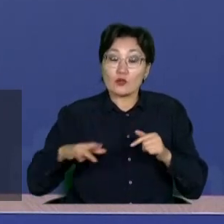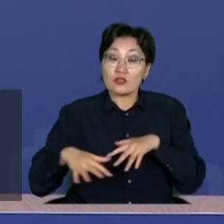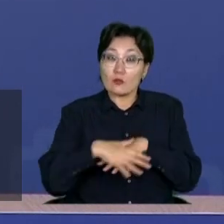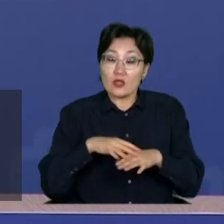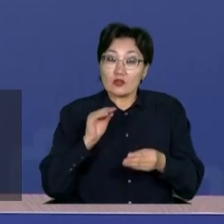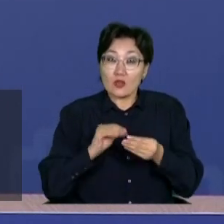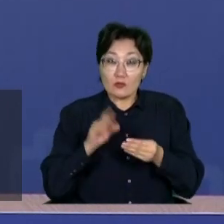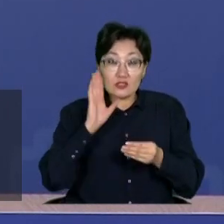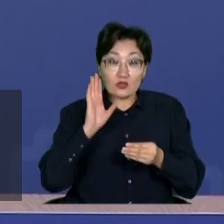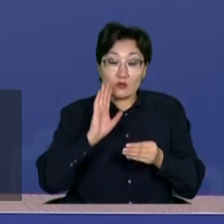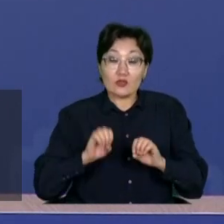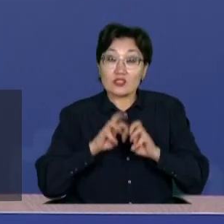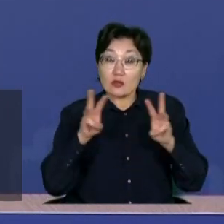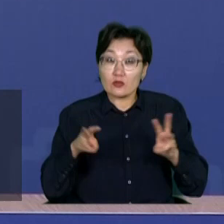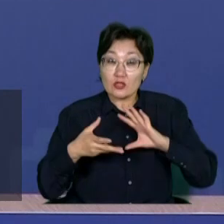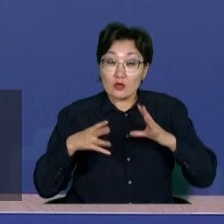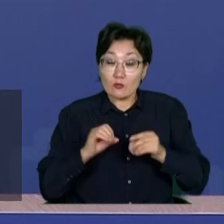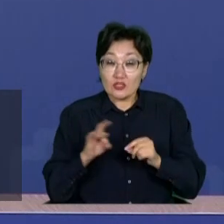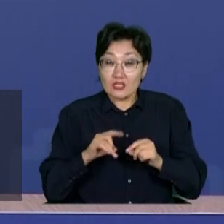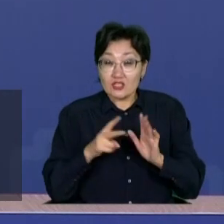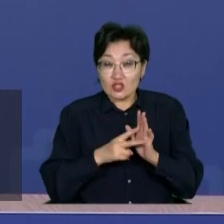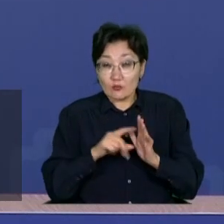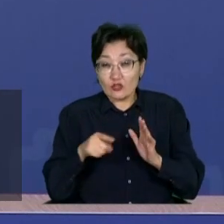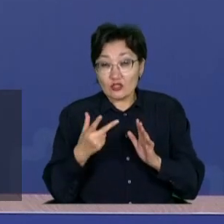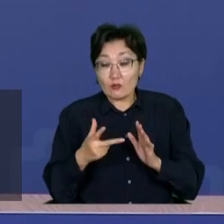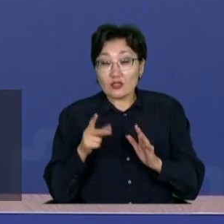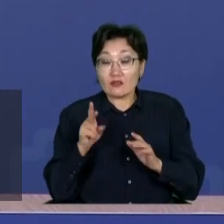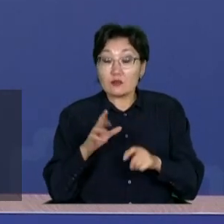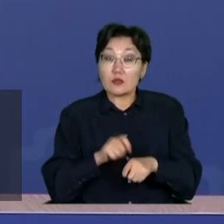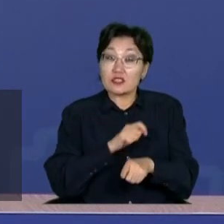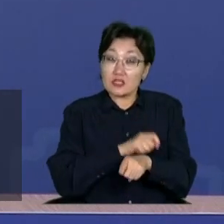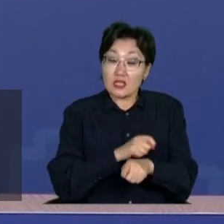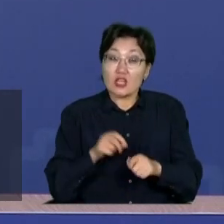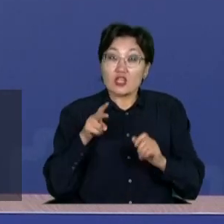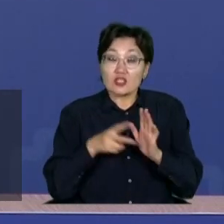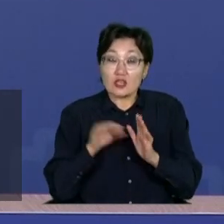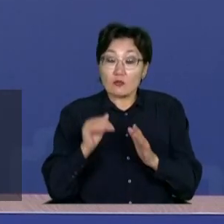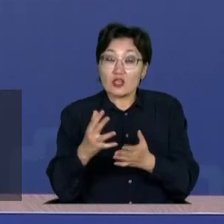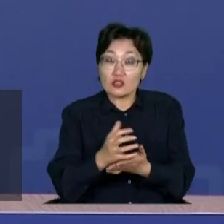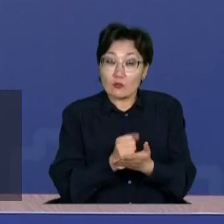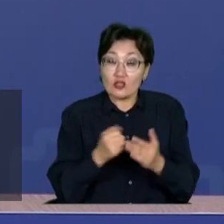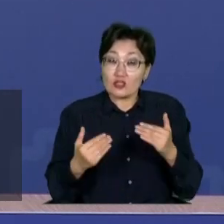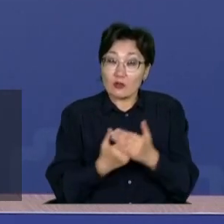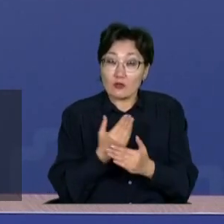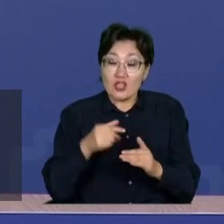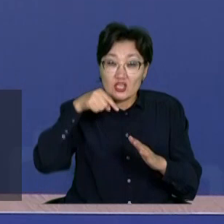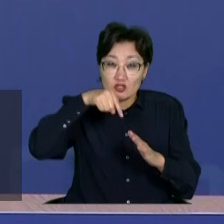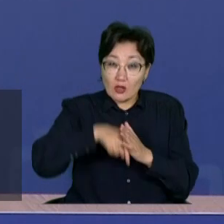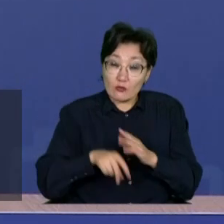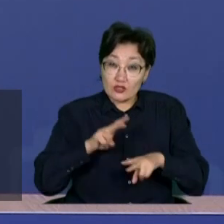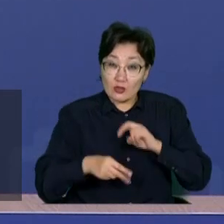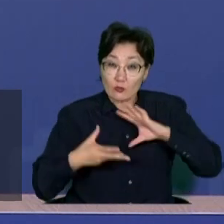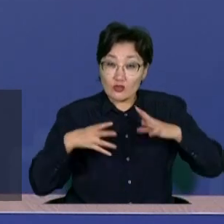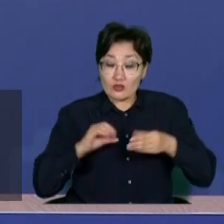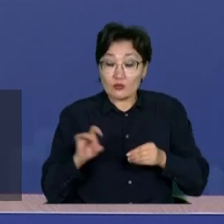тұрақты сумен қамтамасыз ету үшін жалпы көлемі 7-3 000 шаршы метрлік 7 000 резервуар, 3 жаңа ұңғыма салу және жалпы